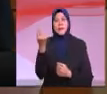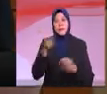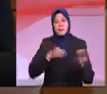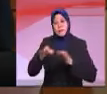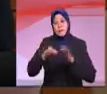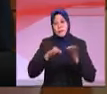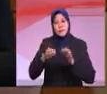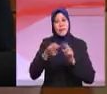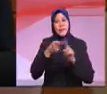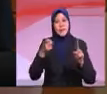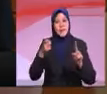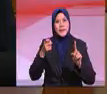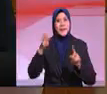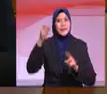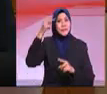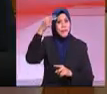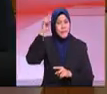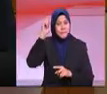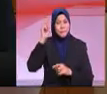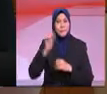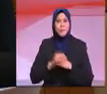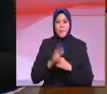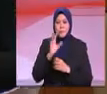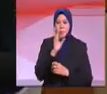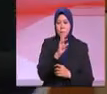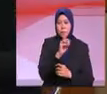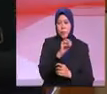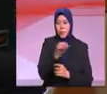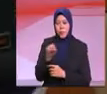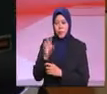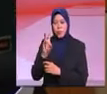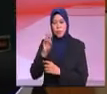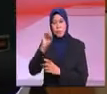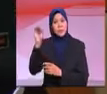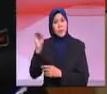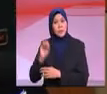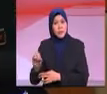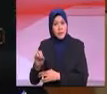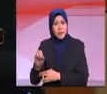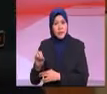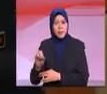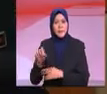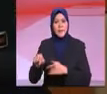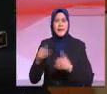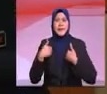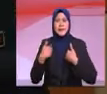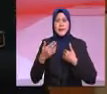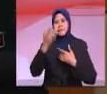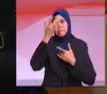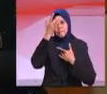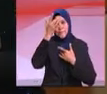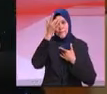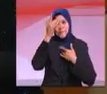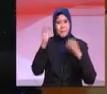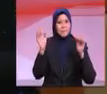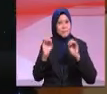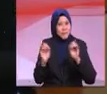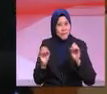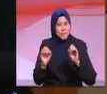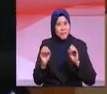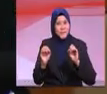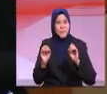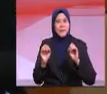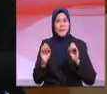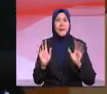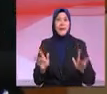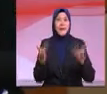Tan Sri DG, 67% mereka adalah bergejala ringan atau tak ada gejala,